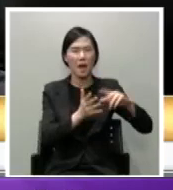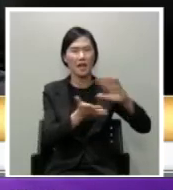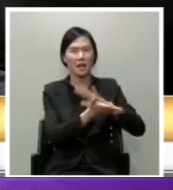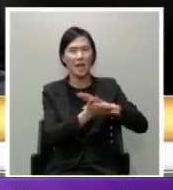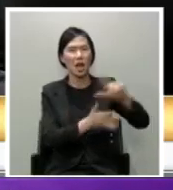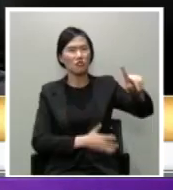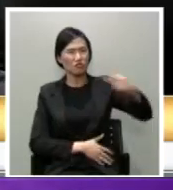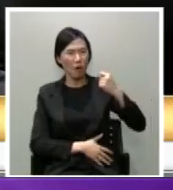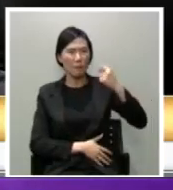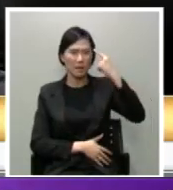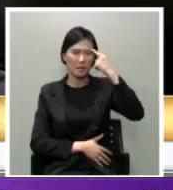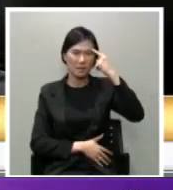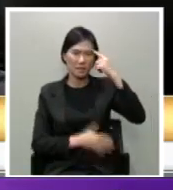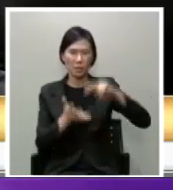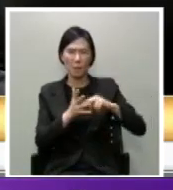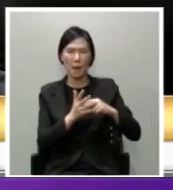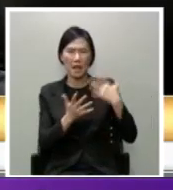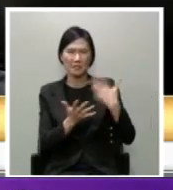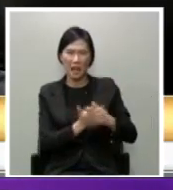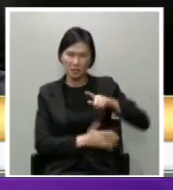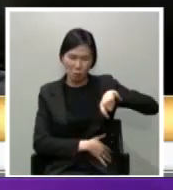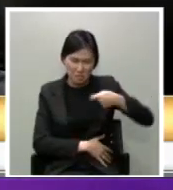ค่าความเสียหายนั้นมันจะสูงมาก